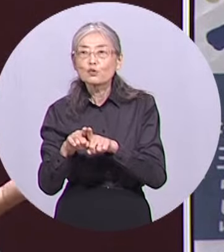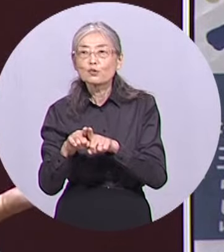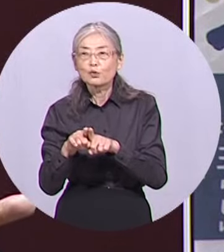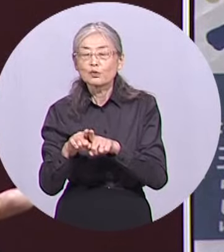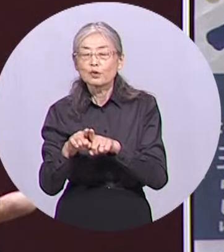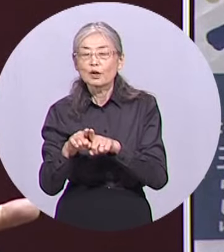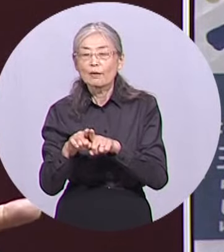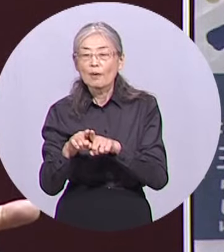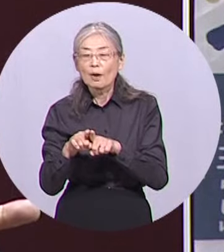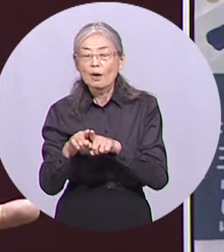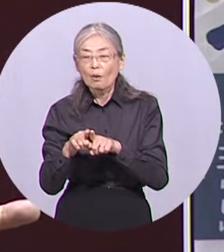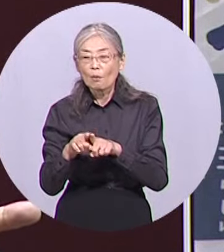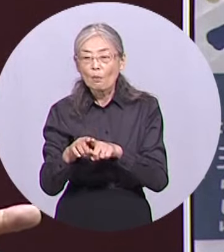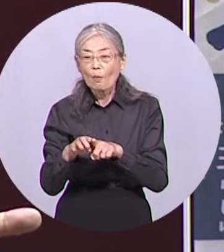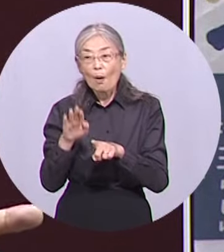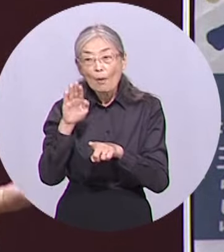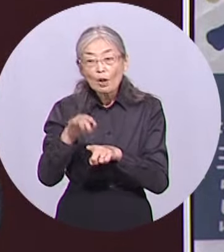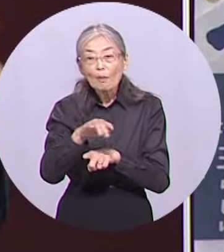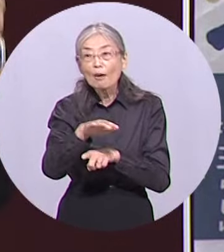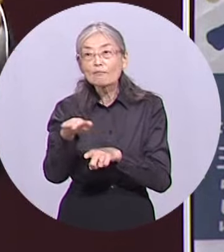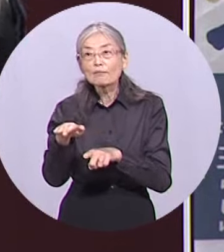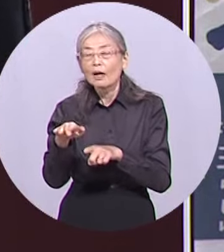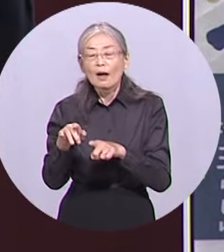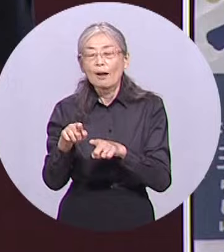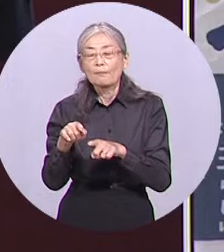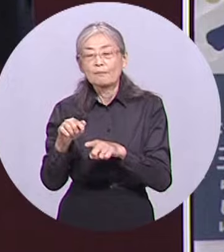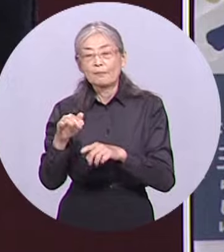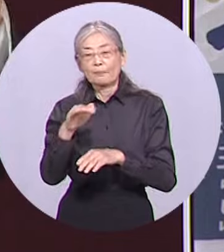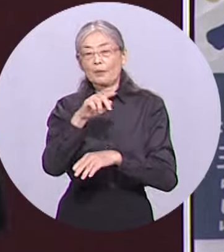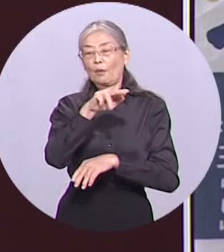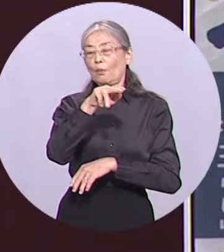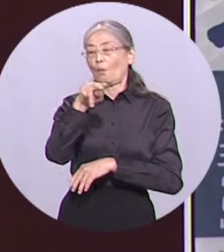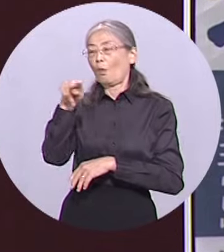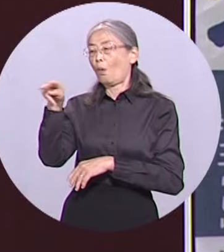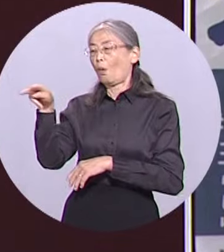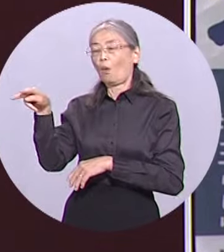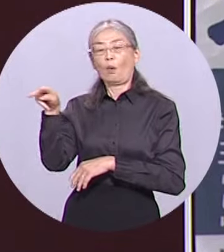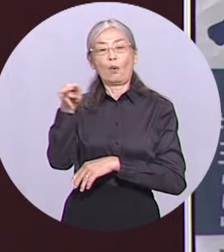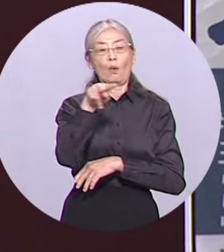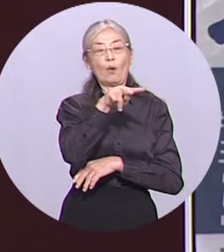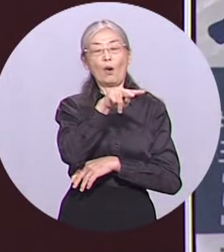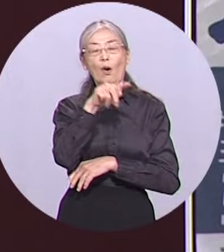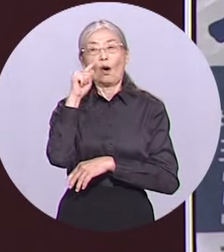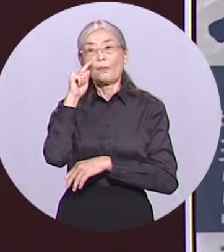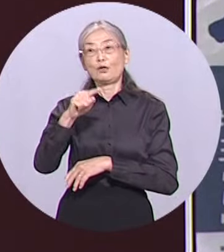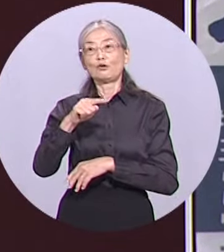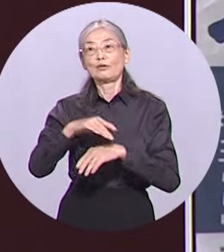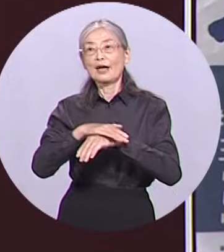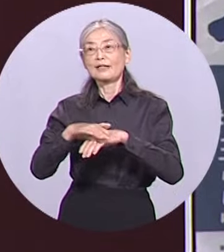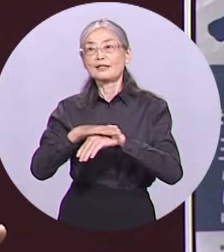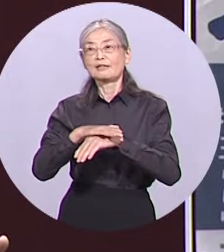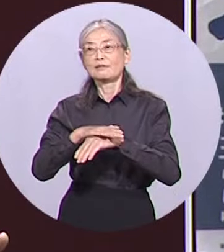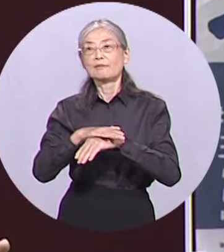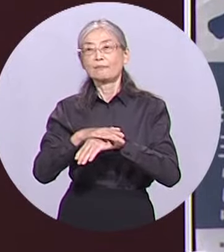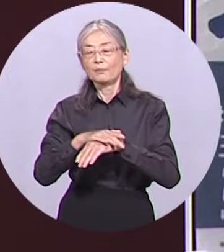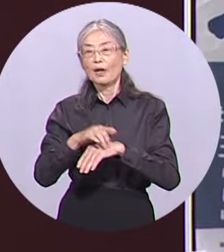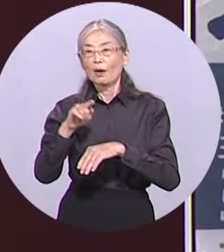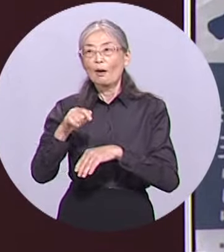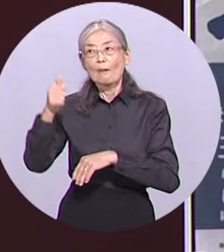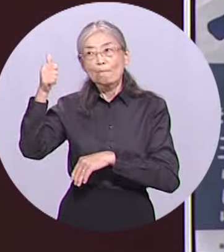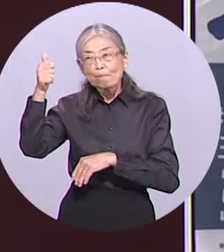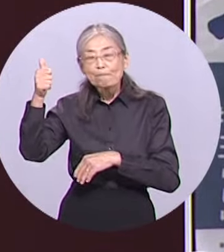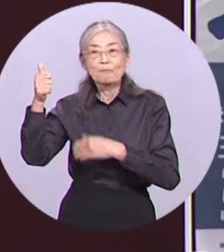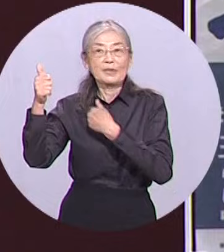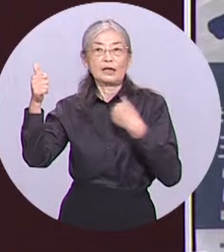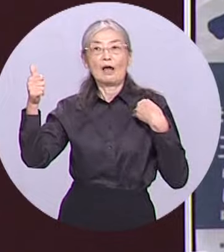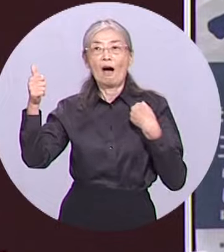目の前に見えることだけではなくて、ちょっとこう俯瞰したポジションから世の中を見るということが大切だと思うんです。それが渋沢さんができたことなん